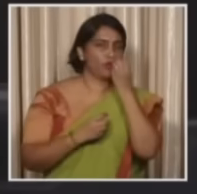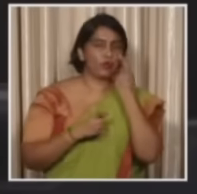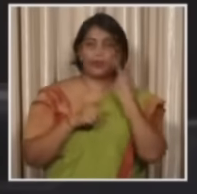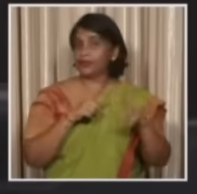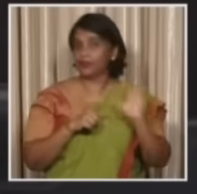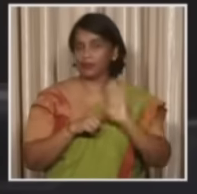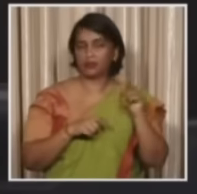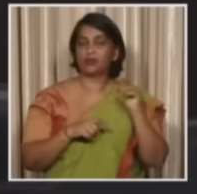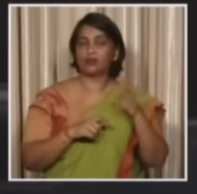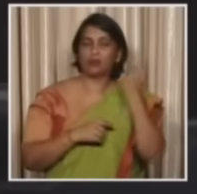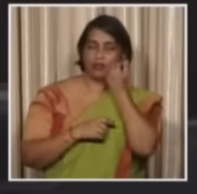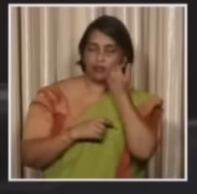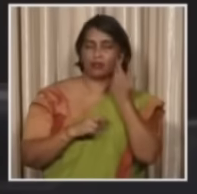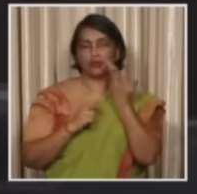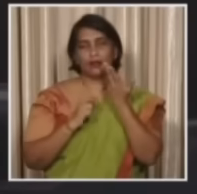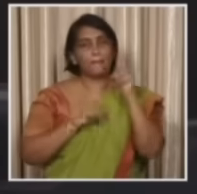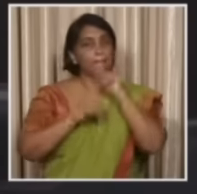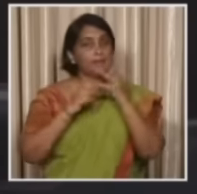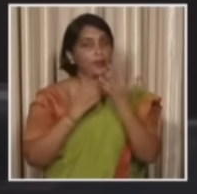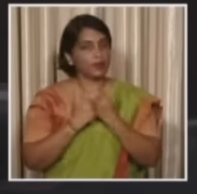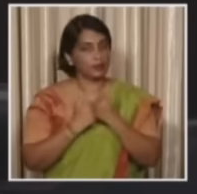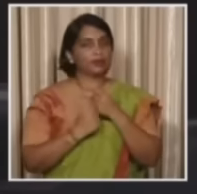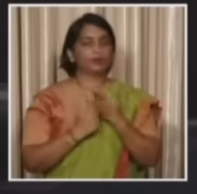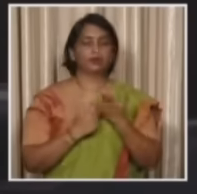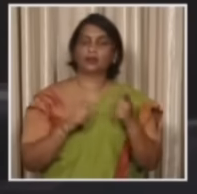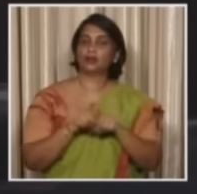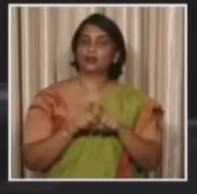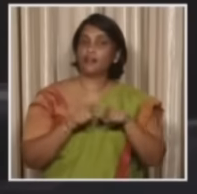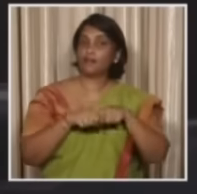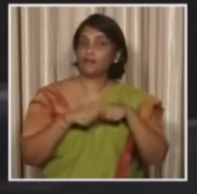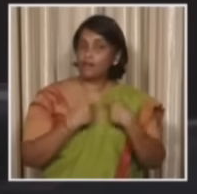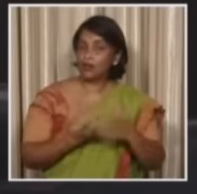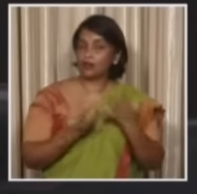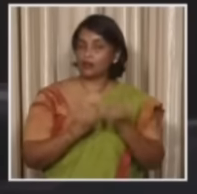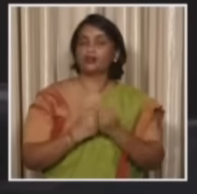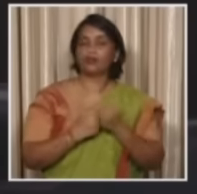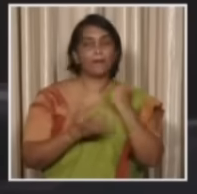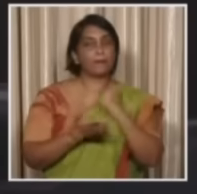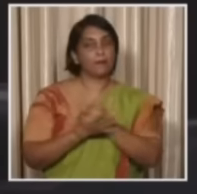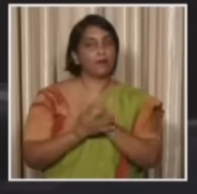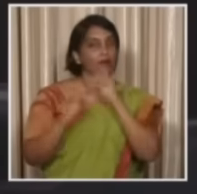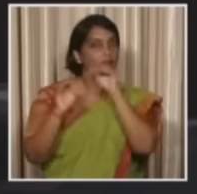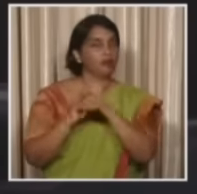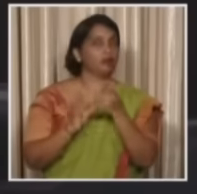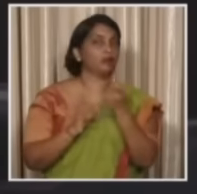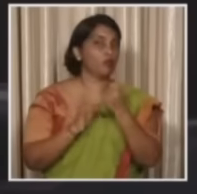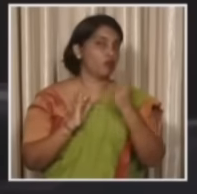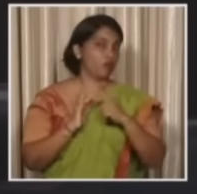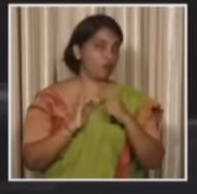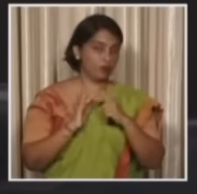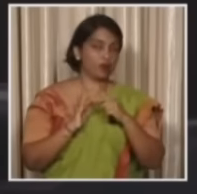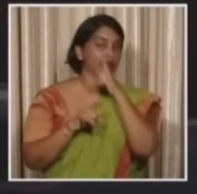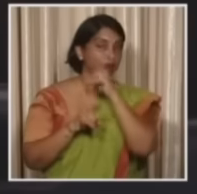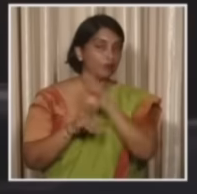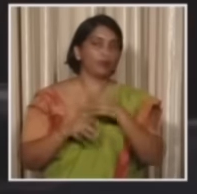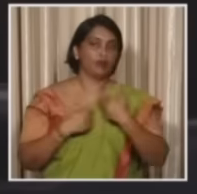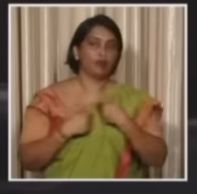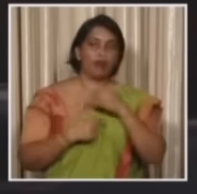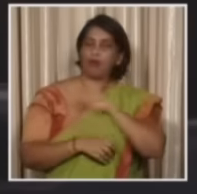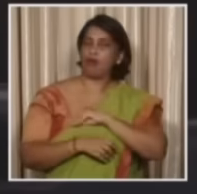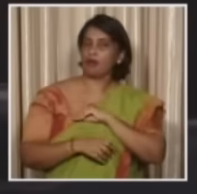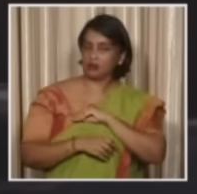නෙමෙයි, අසනීප වුණාම බෙහෙත් ටික ගන්න, ඒ වියදම් දරා ගන්න වෙන්නේ බැංකුවේ දාපු සල්ලි වල පොලියෙන්. ඒක තමයි තමන්ගේ